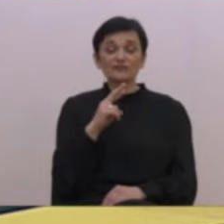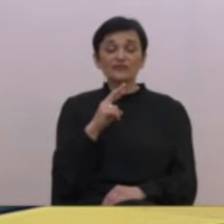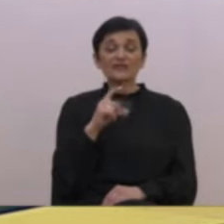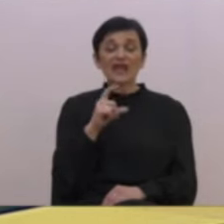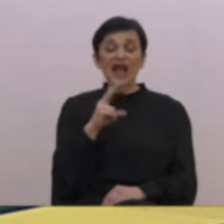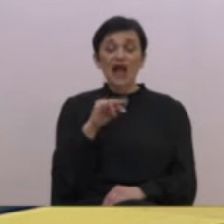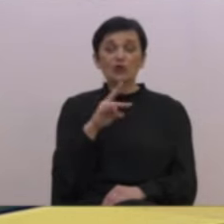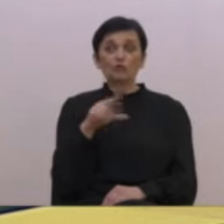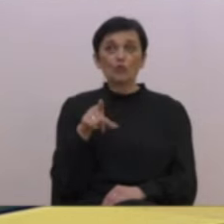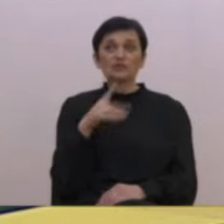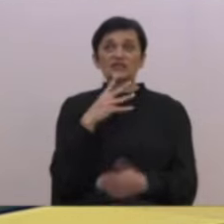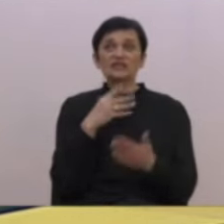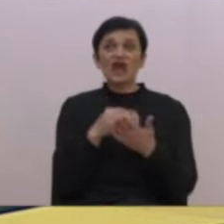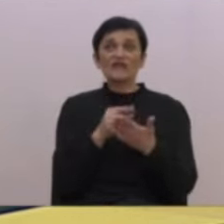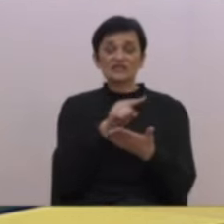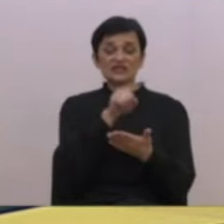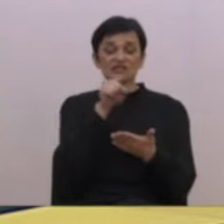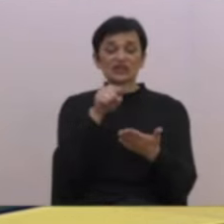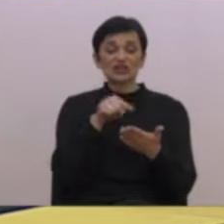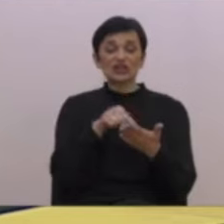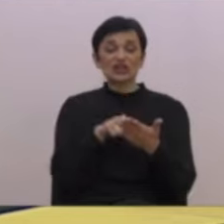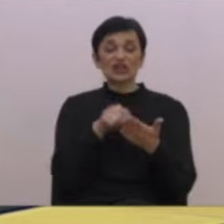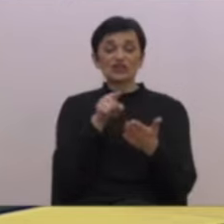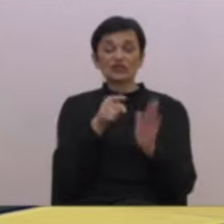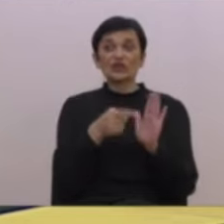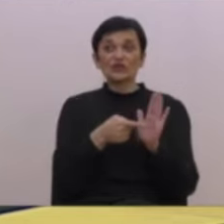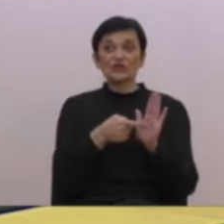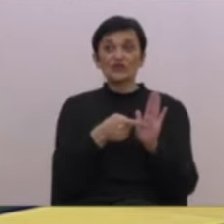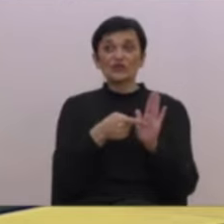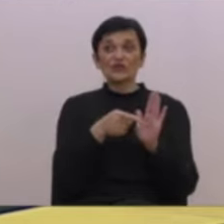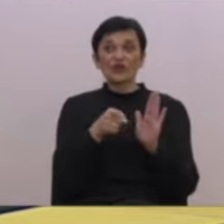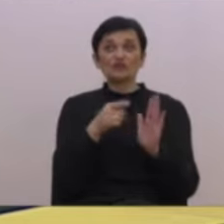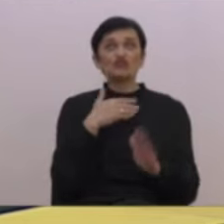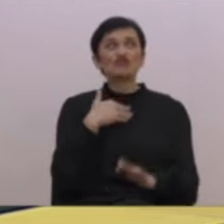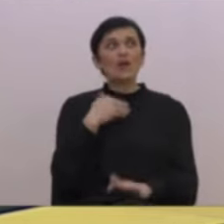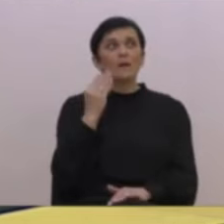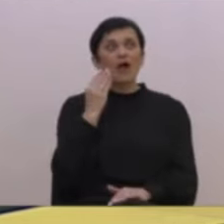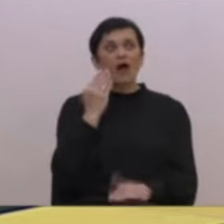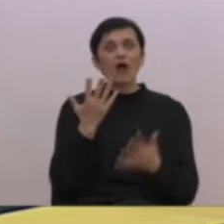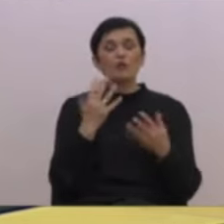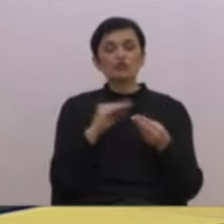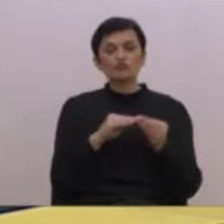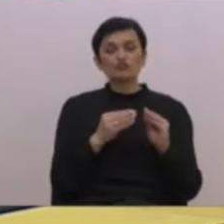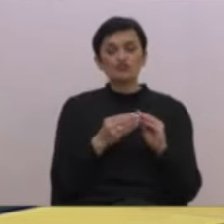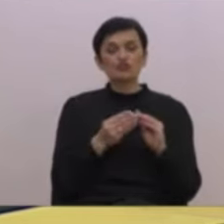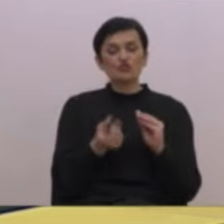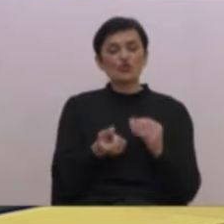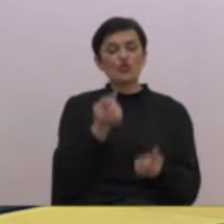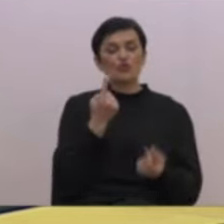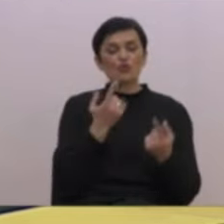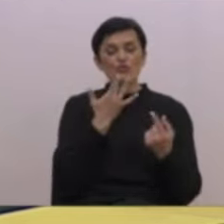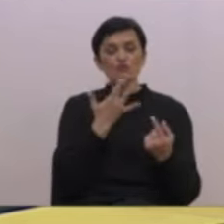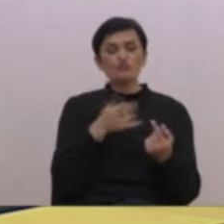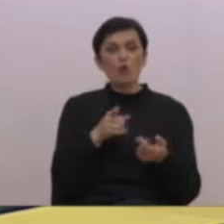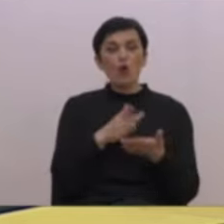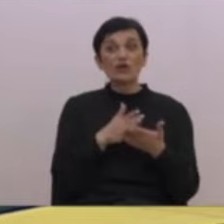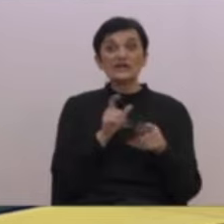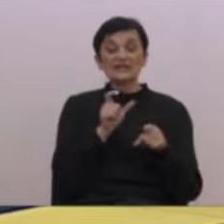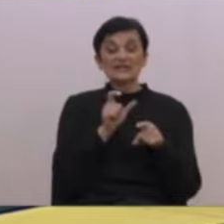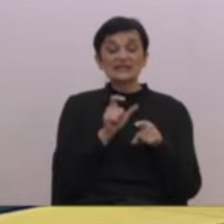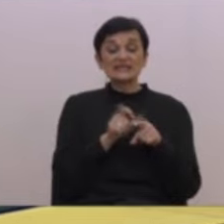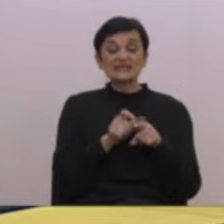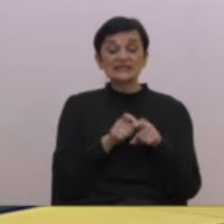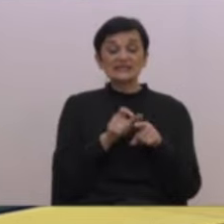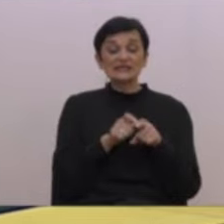დეკანოიძემ თავის კითხვებში აი ჩემი აი პრობლემა გამოვიდა რომელიც პოლიტიკაში გვაქვს. აი სიტყვებზე პასუხს